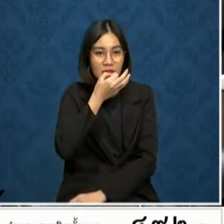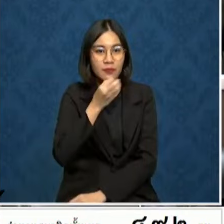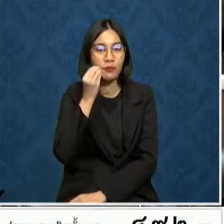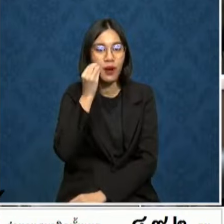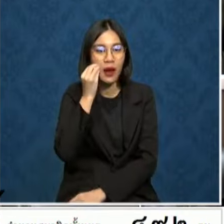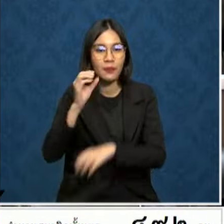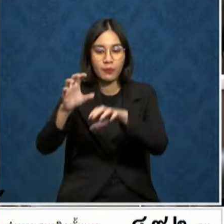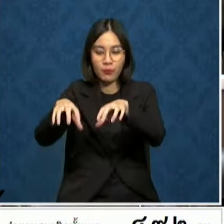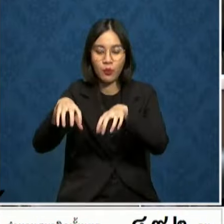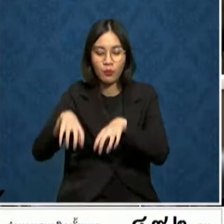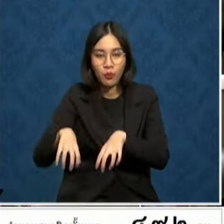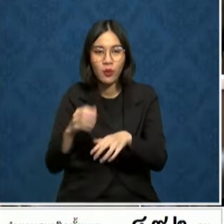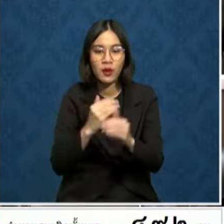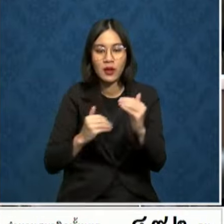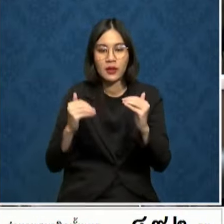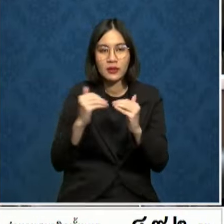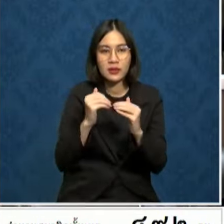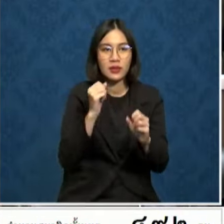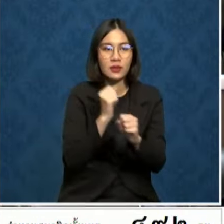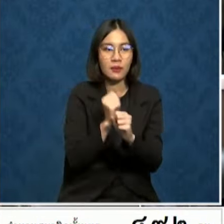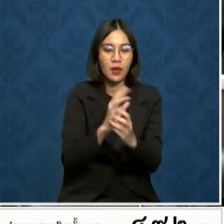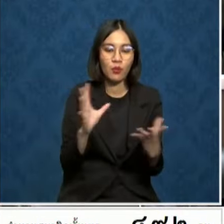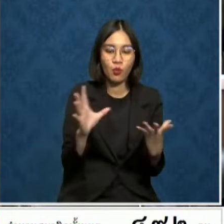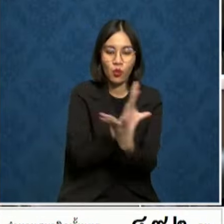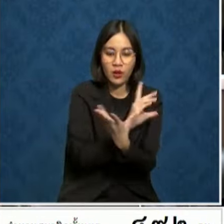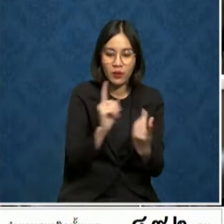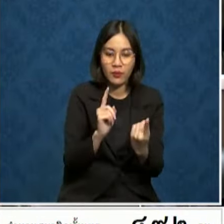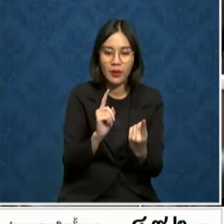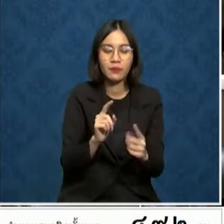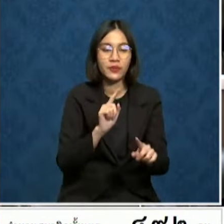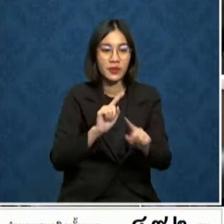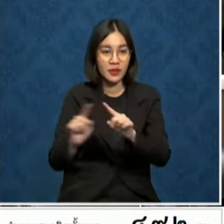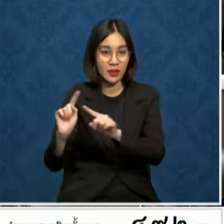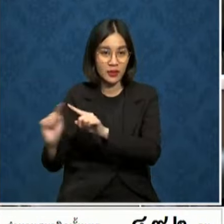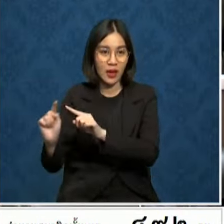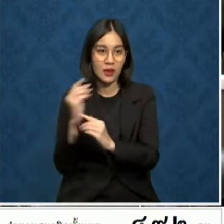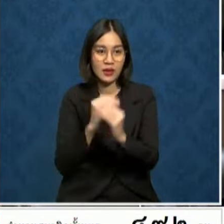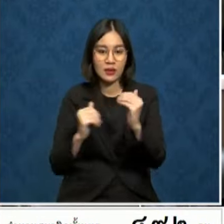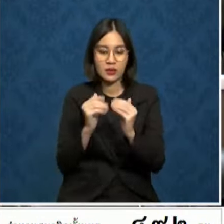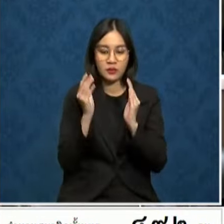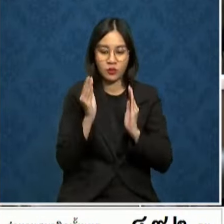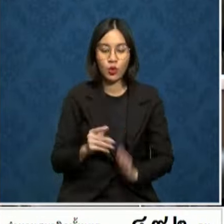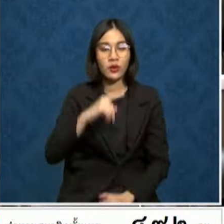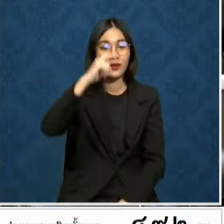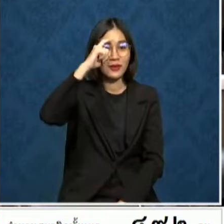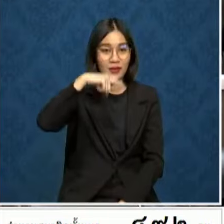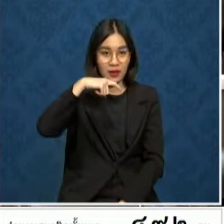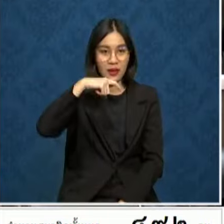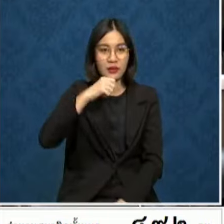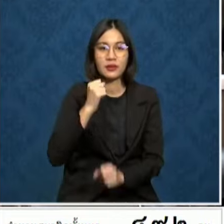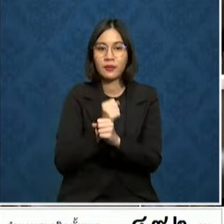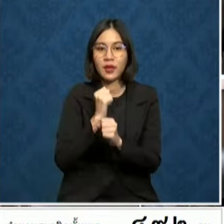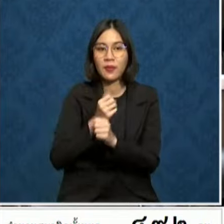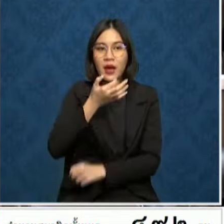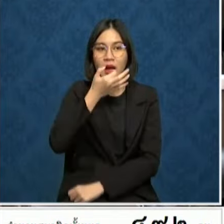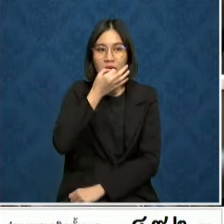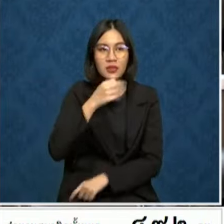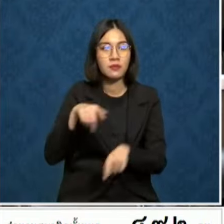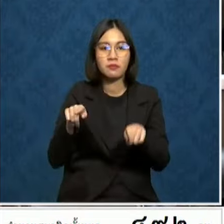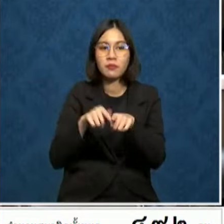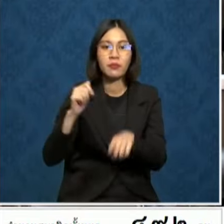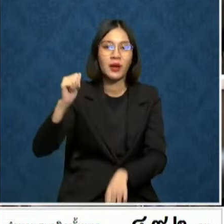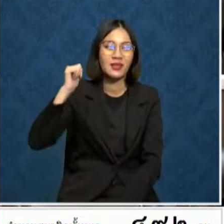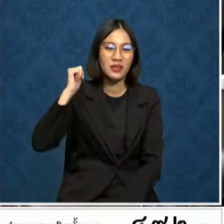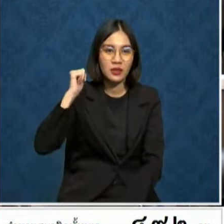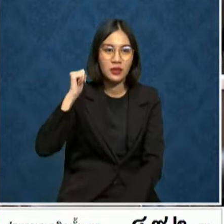อาศัยสิทธิในการสืบสานวัฒธรรมประเพณีของแต่ละชาติพันธุ์สิทธิในความเป็นคนไทยและสิทธิในการประกอบอาชีพยังเหมือนเดิมหมดครับ